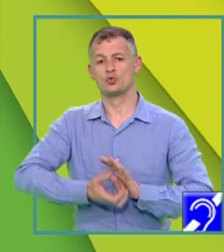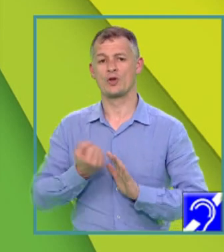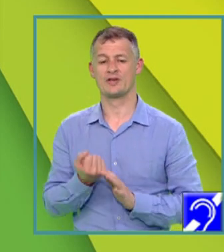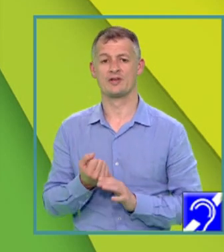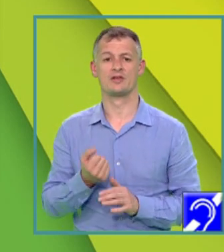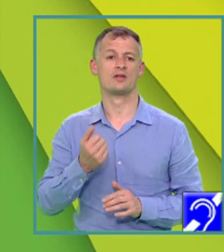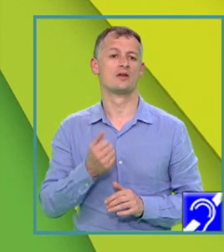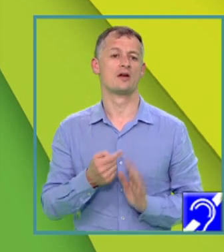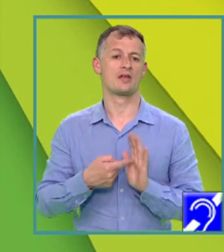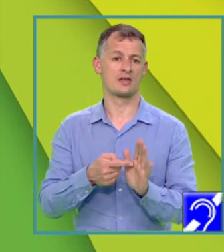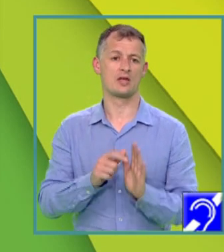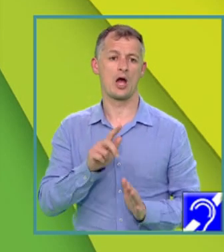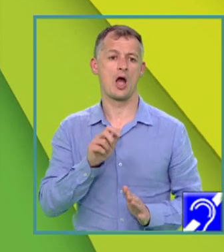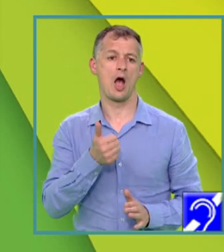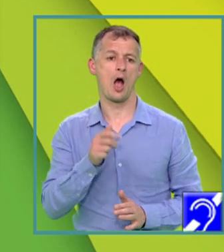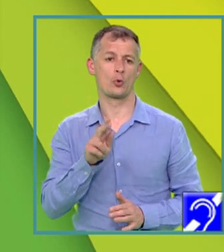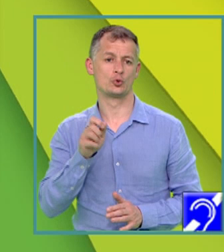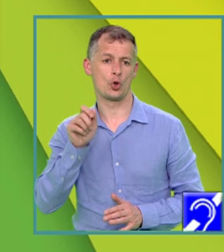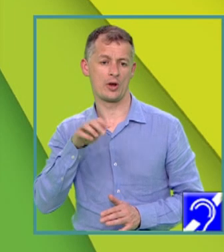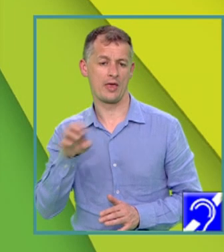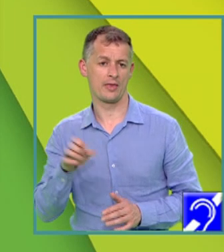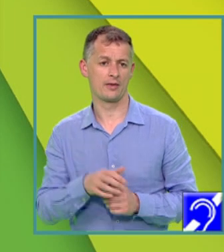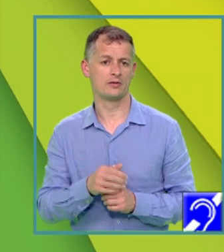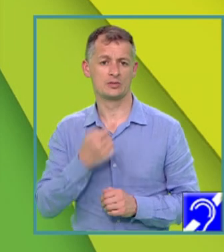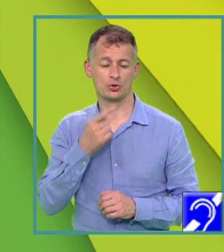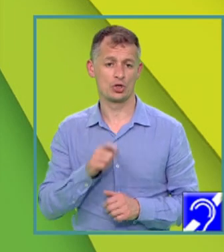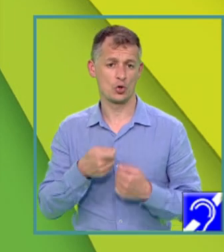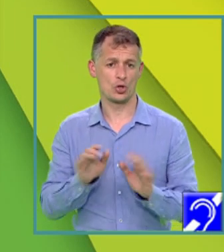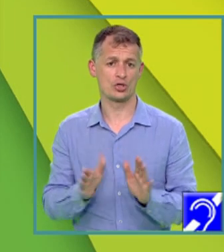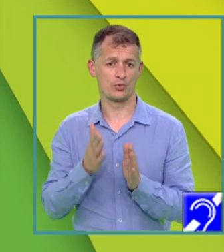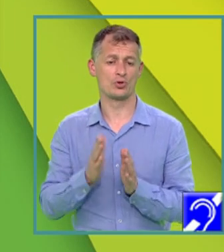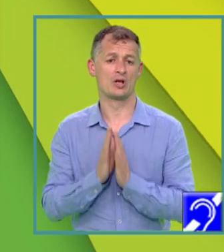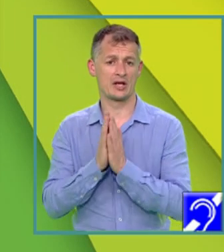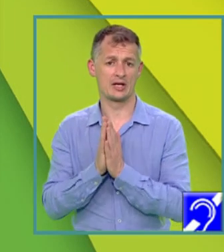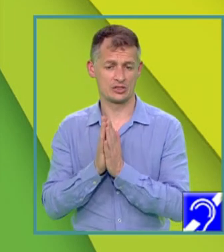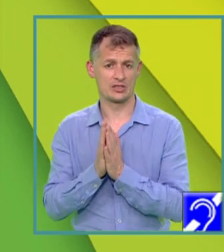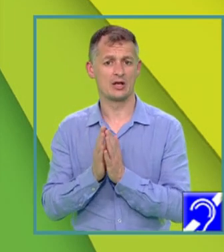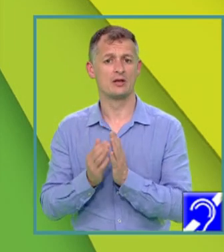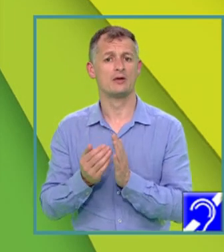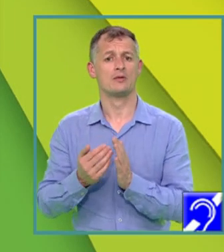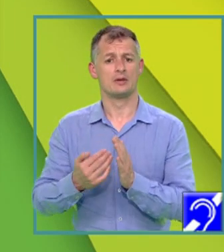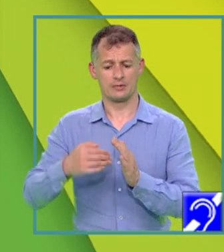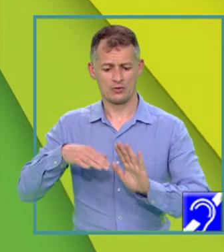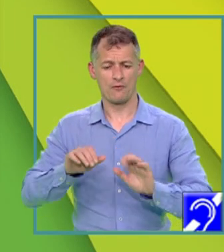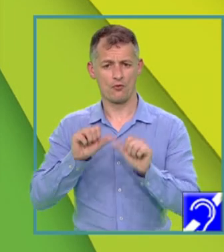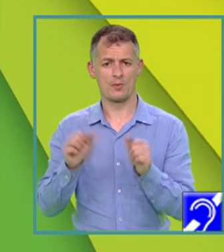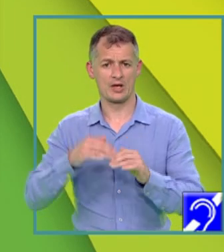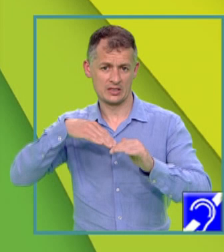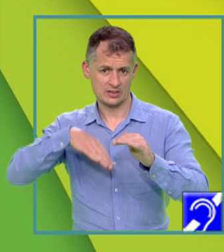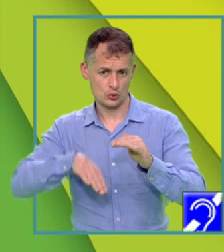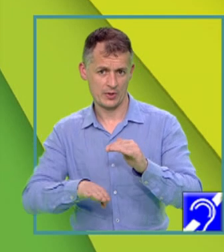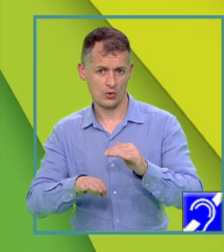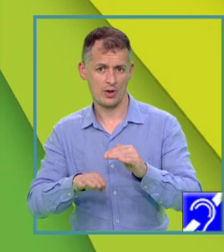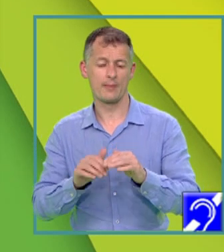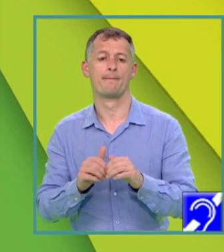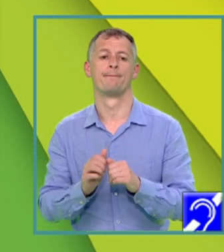August Comte, spune că religia de fapt se dezvoltă pornind de la o formă inferioară, fetișism, către cea superioară, monoteism. Pe când